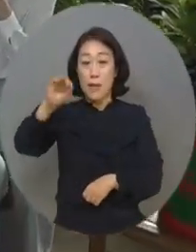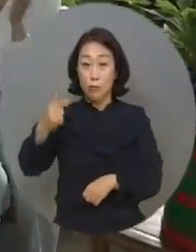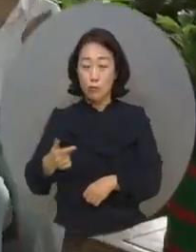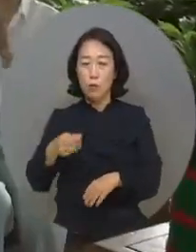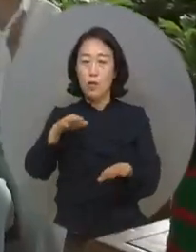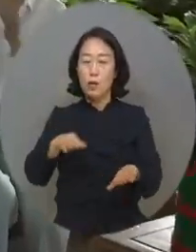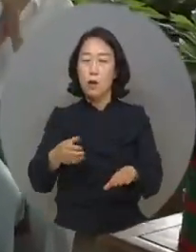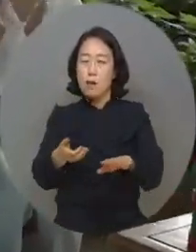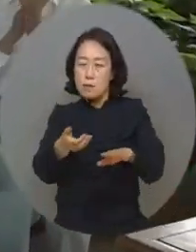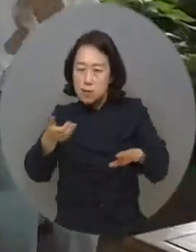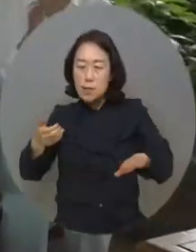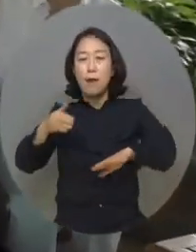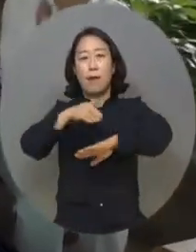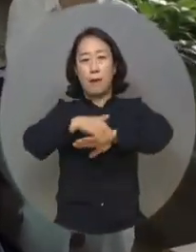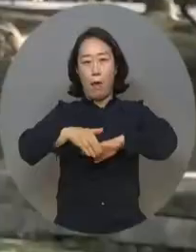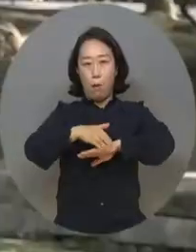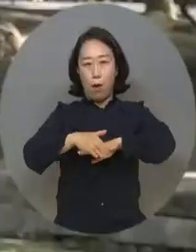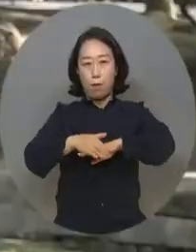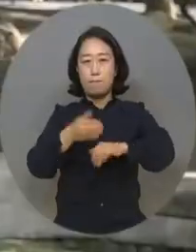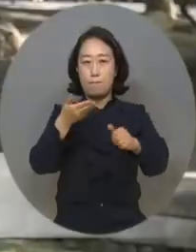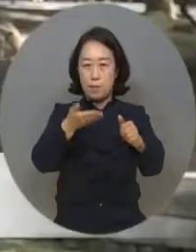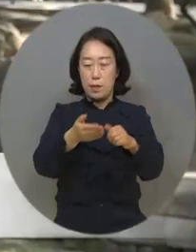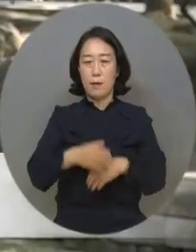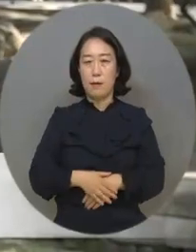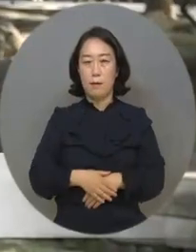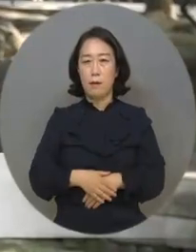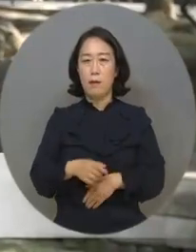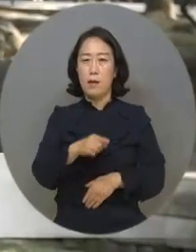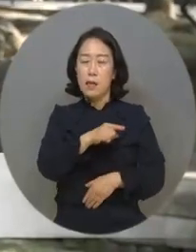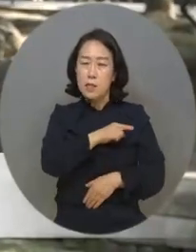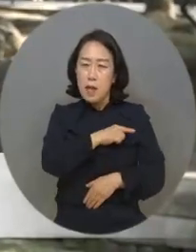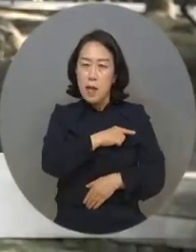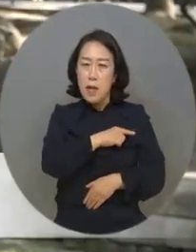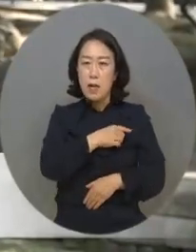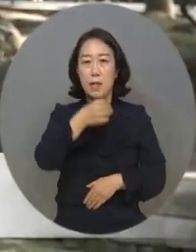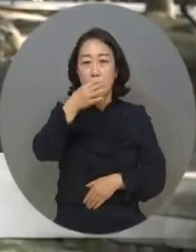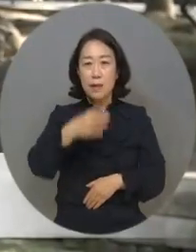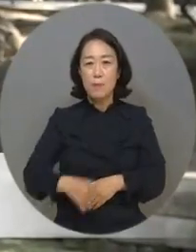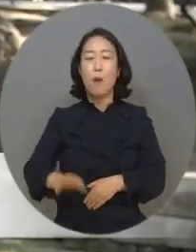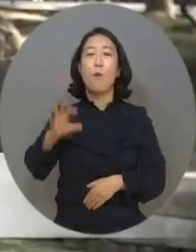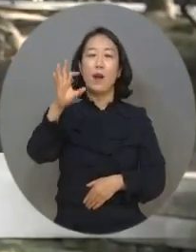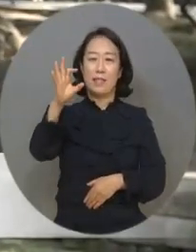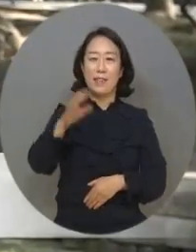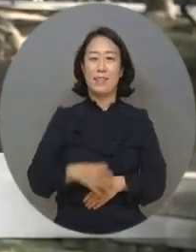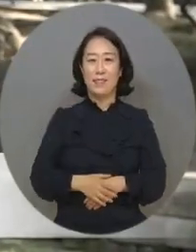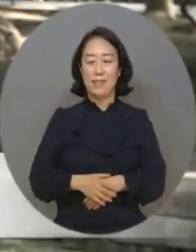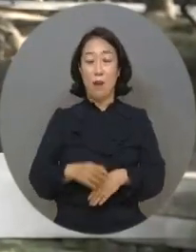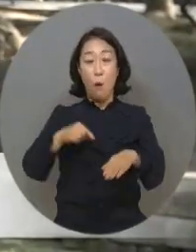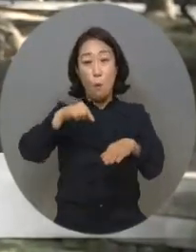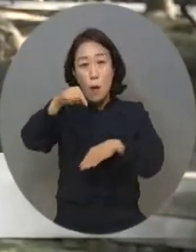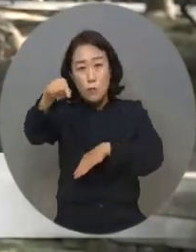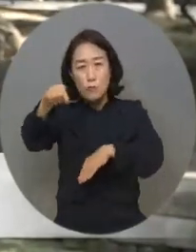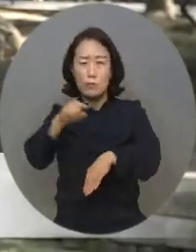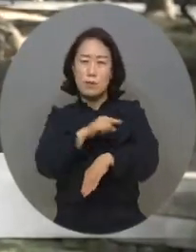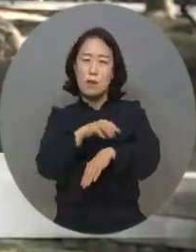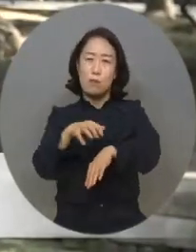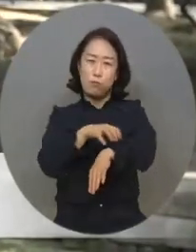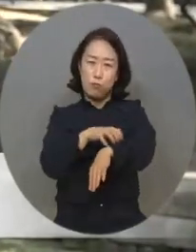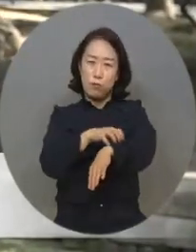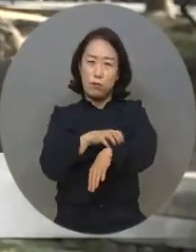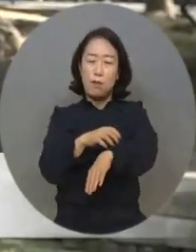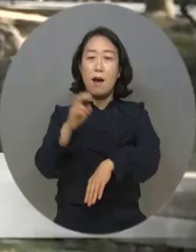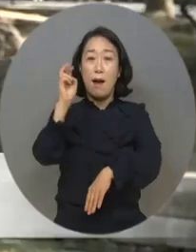행사를 직접 기획했습니다. 제일 많이 신경 쓴 게 그 화장실. 나들이 나올 때 제일 불편한 게